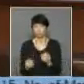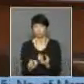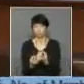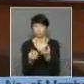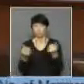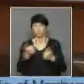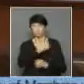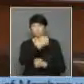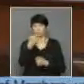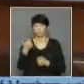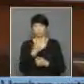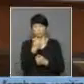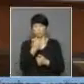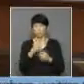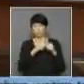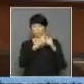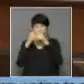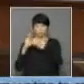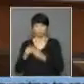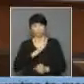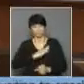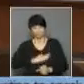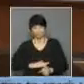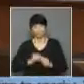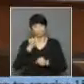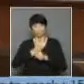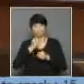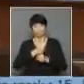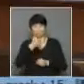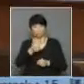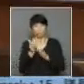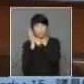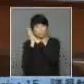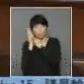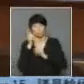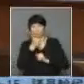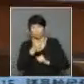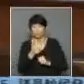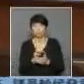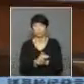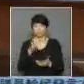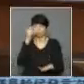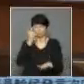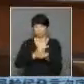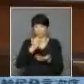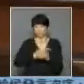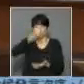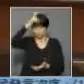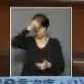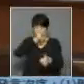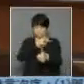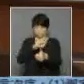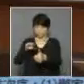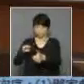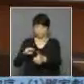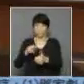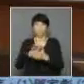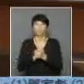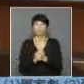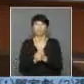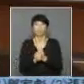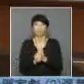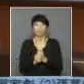業、和諧生活，最主要是取決於政府的管治能力、執行能力和威